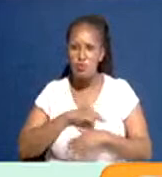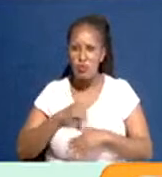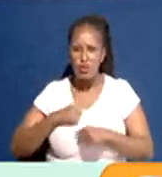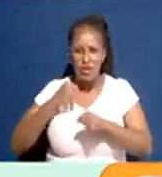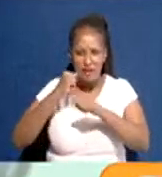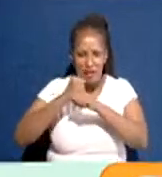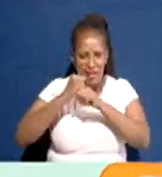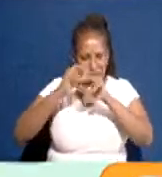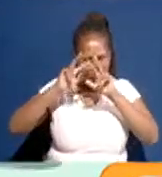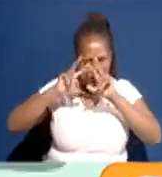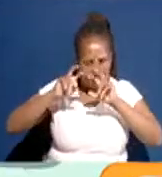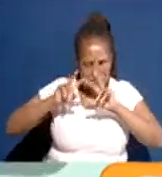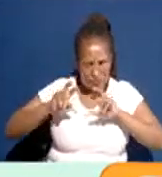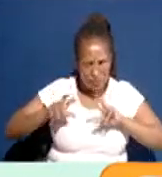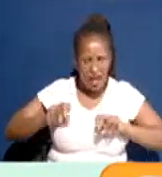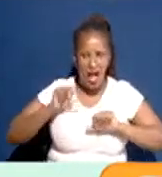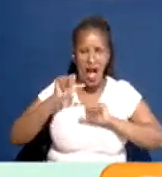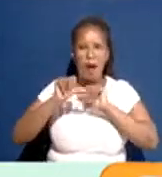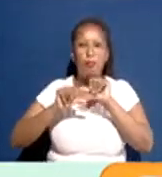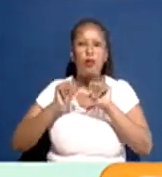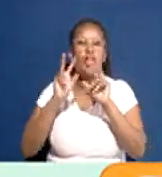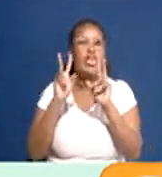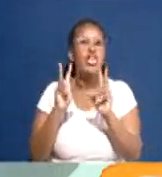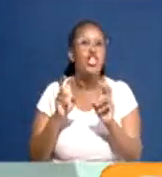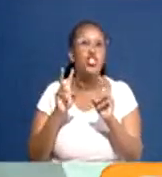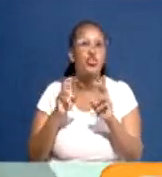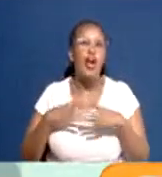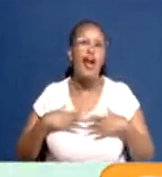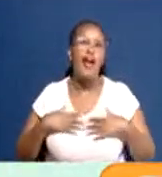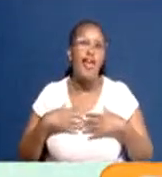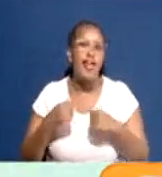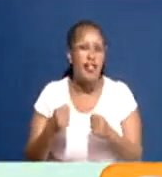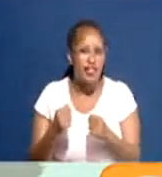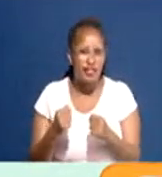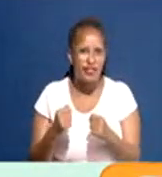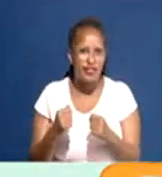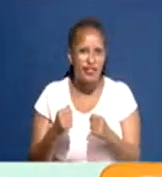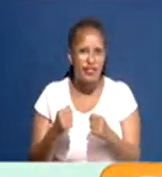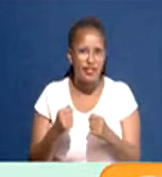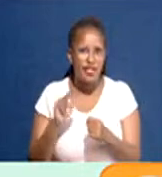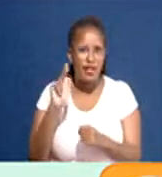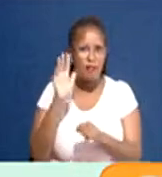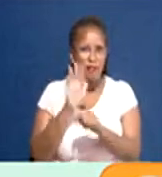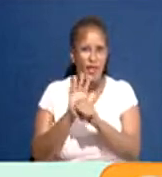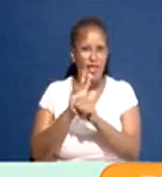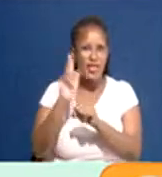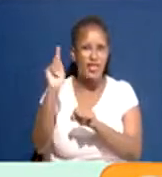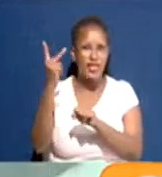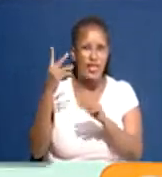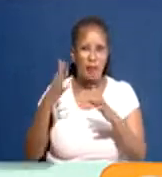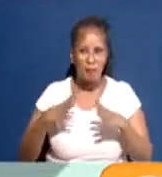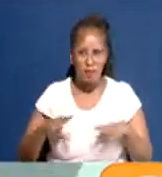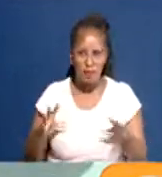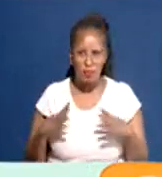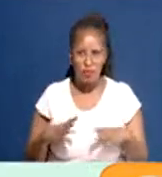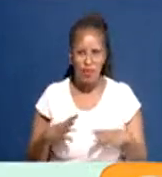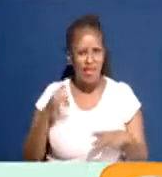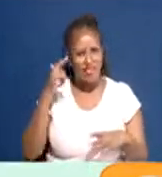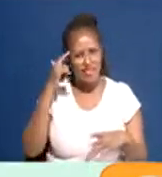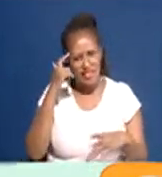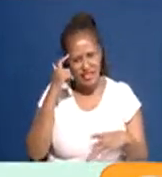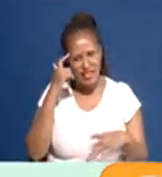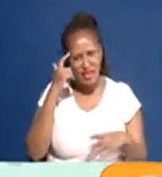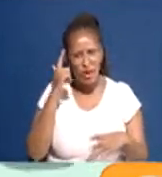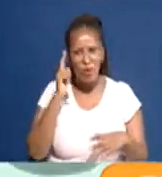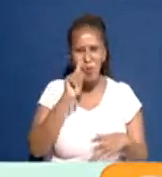upya maneno ya afya. Wa Kenya wengi, karibu wa Kenya